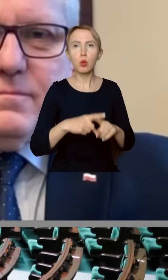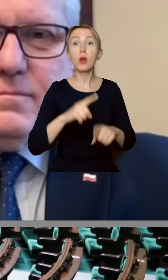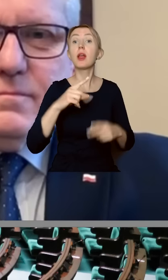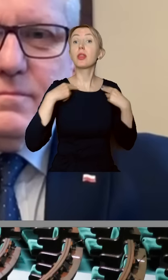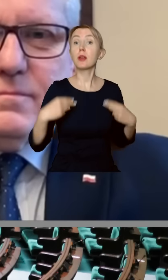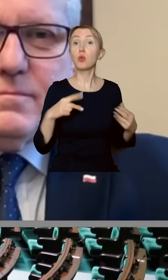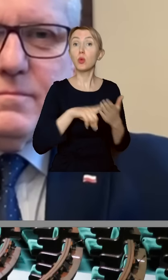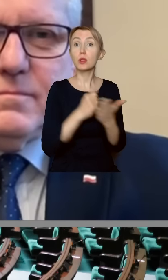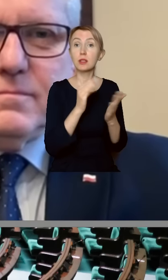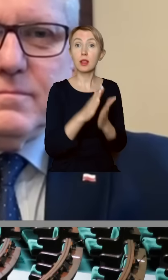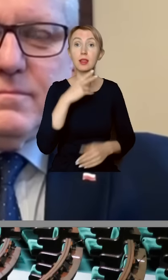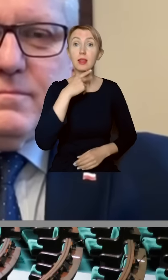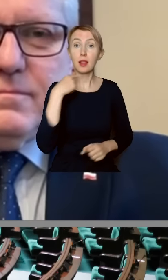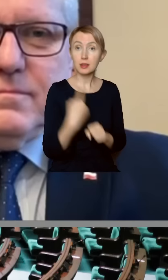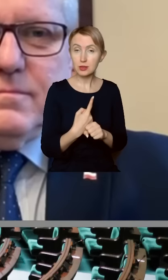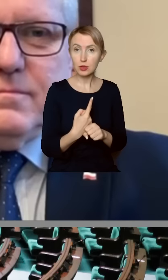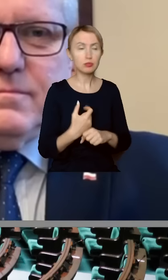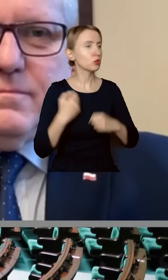Konstytucyjny uznał takie działanie za